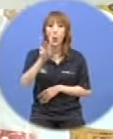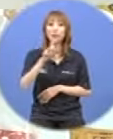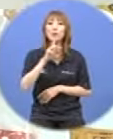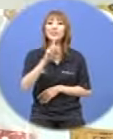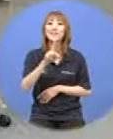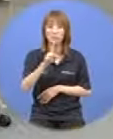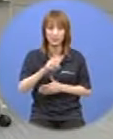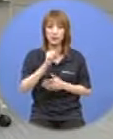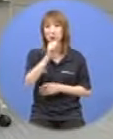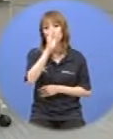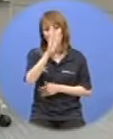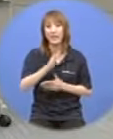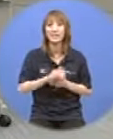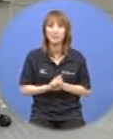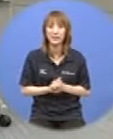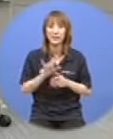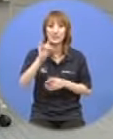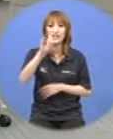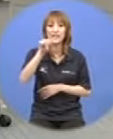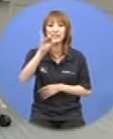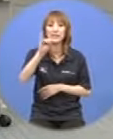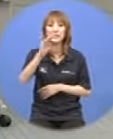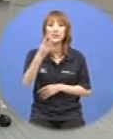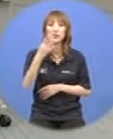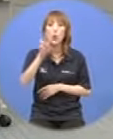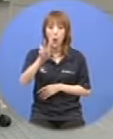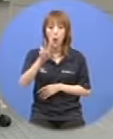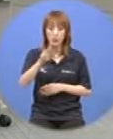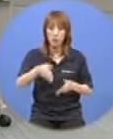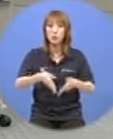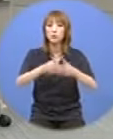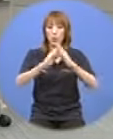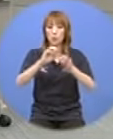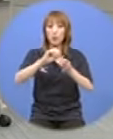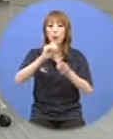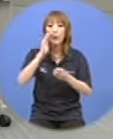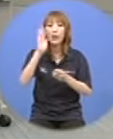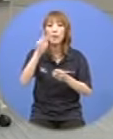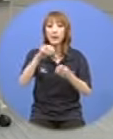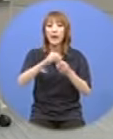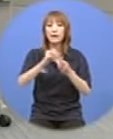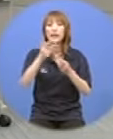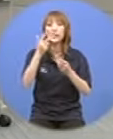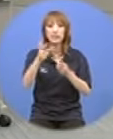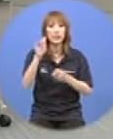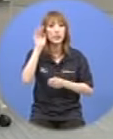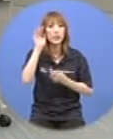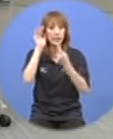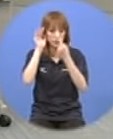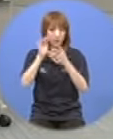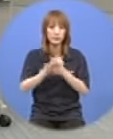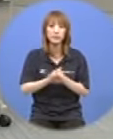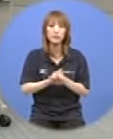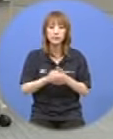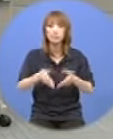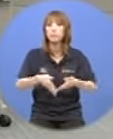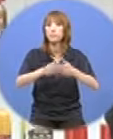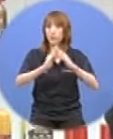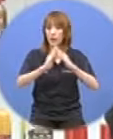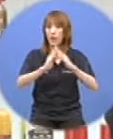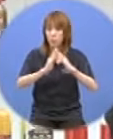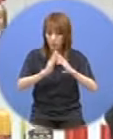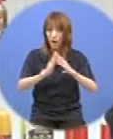くお願いします。さて菌長の創業は和歌山県有田市だと伺っております。創業は、上山